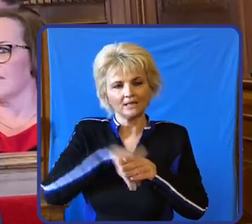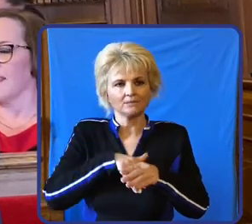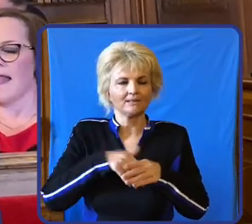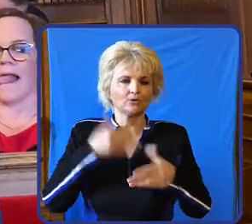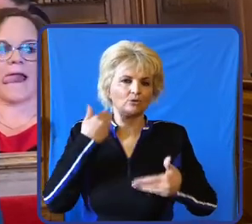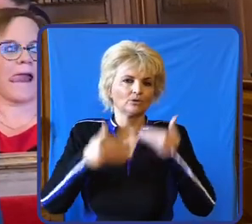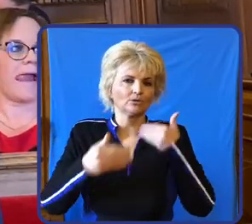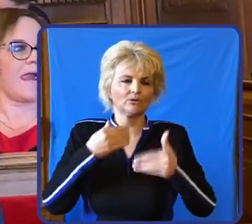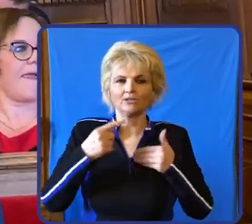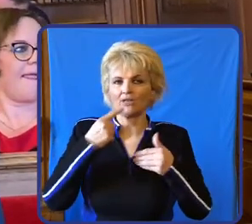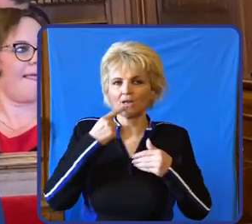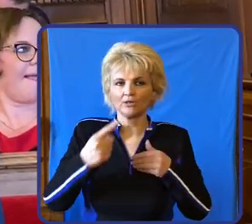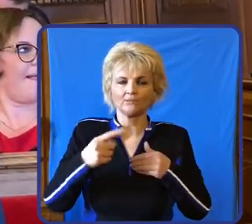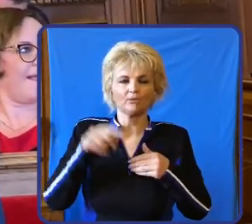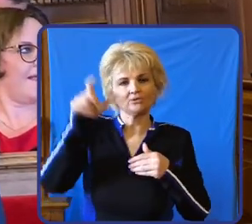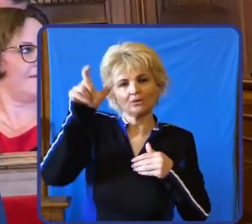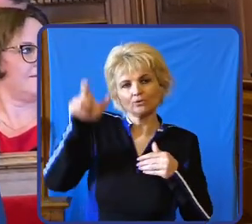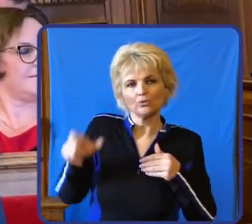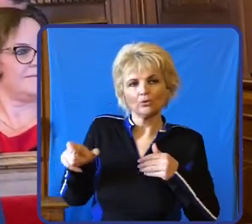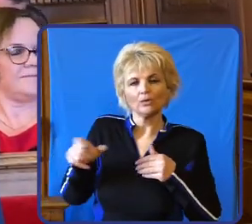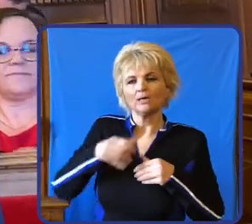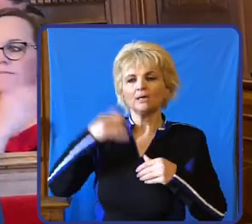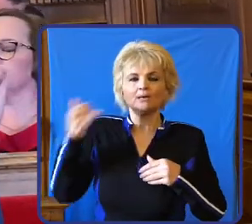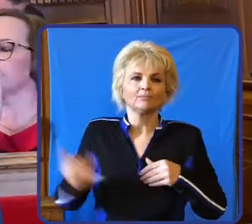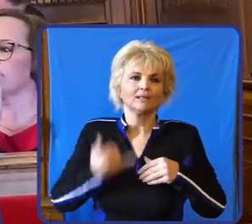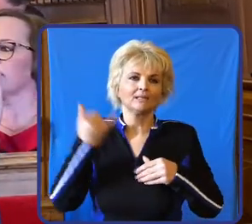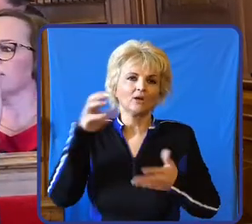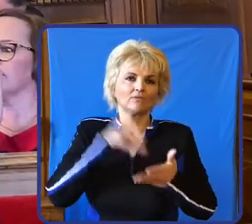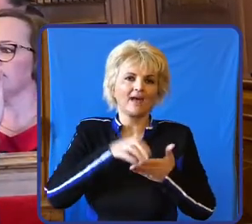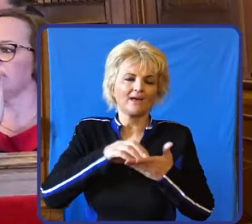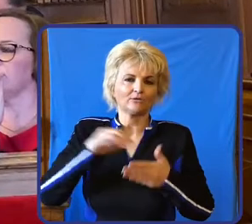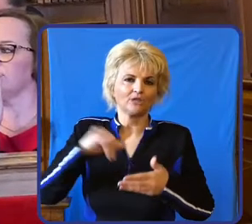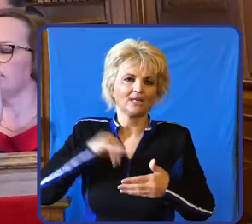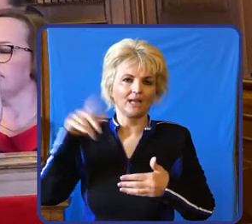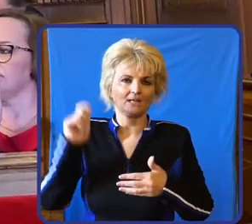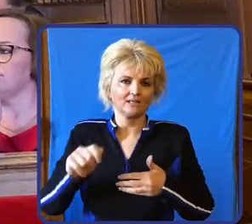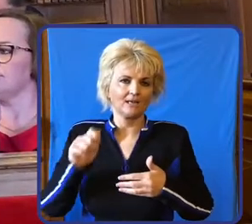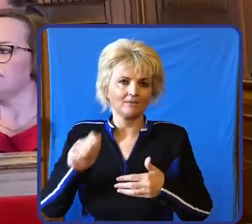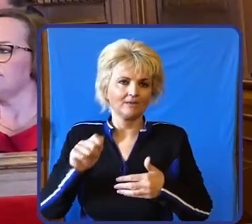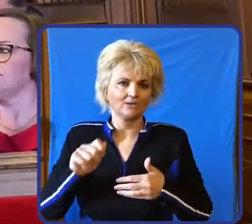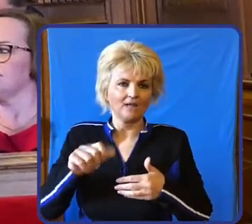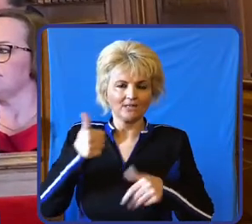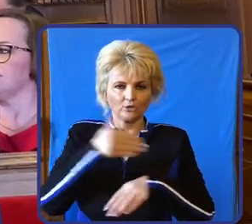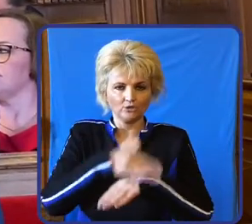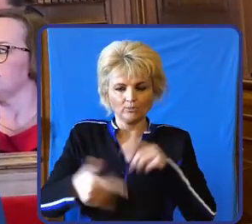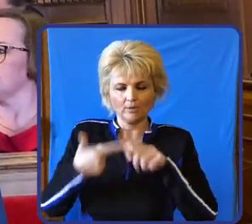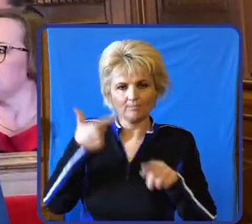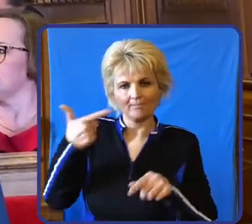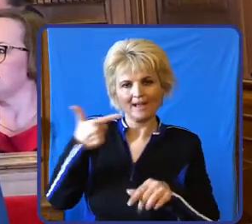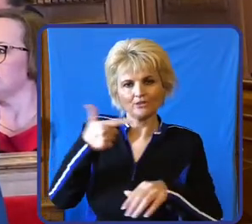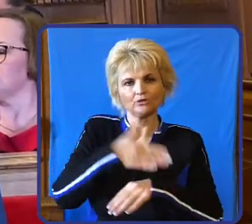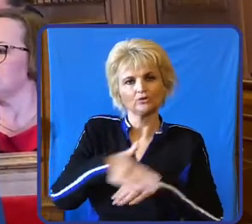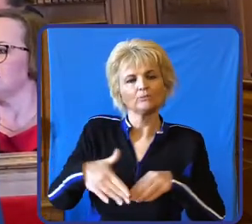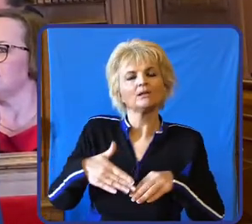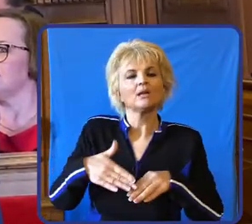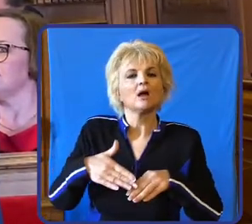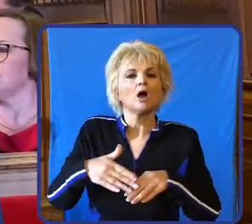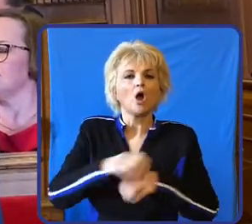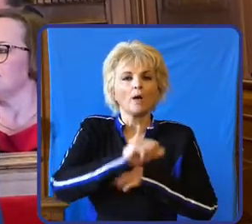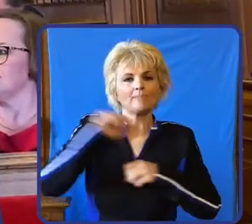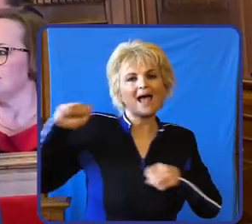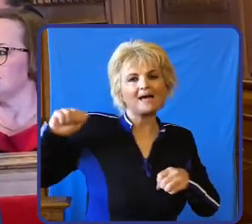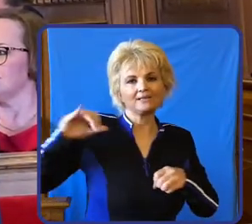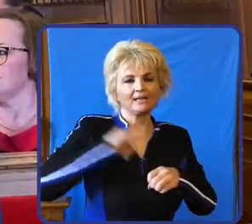azt mondta, hogy ő mindig a város érdekét képviseli. Elsősorban, másodszorban a párt érdekét is,